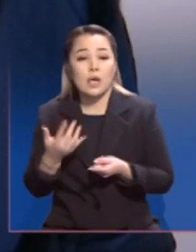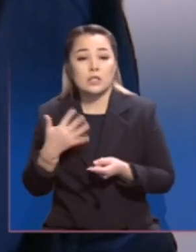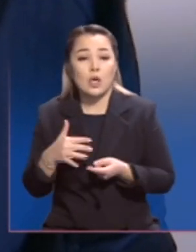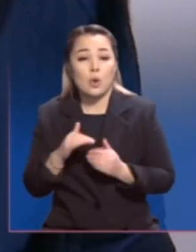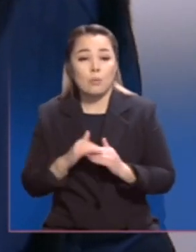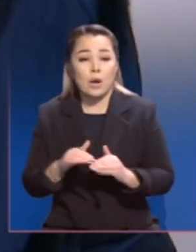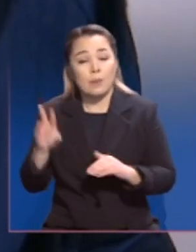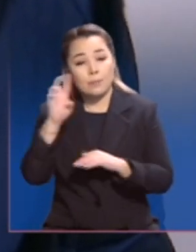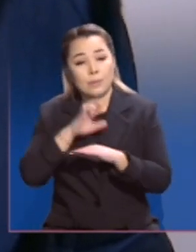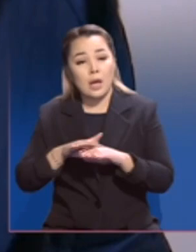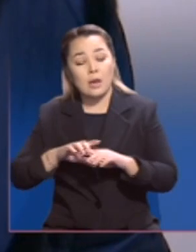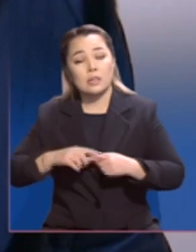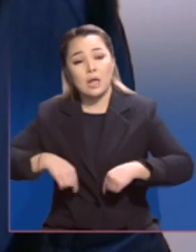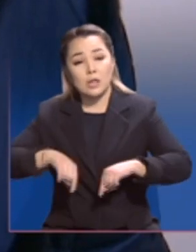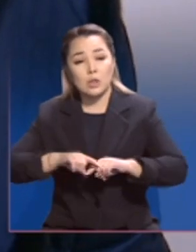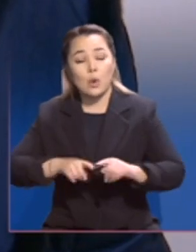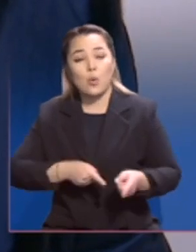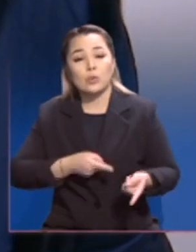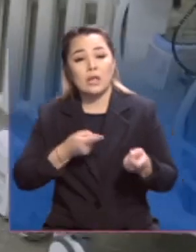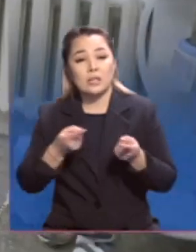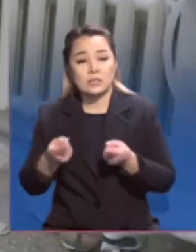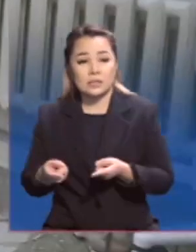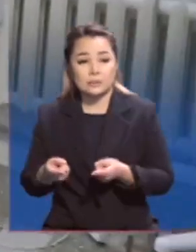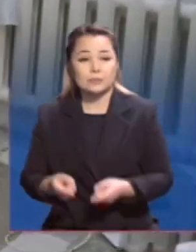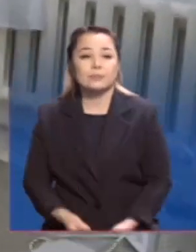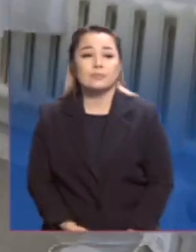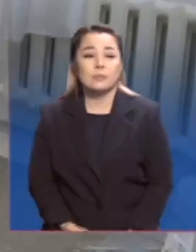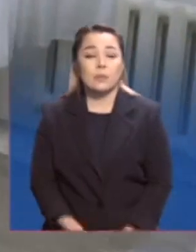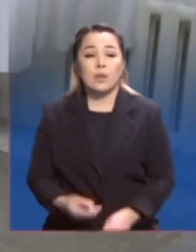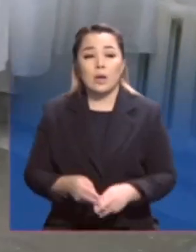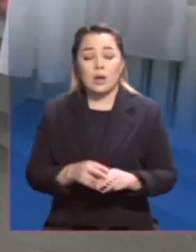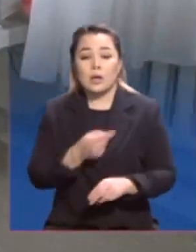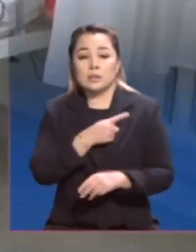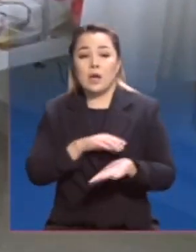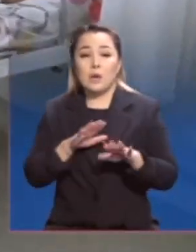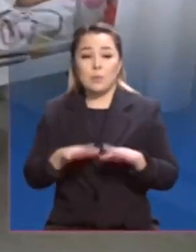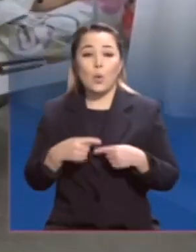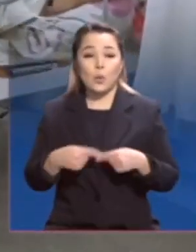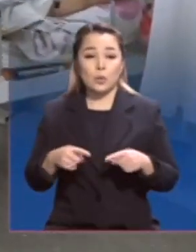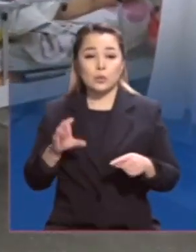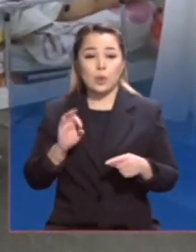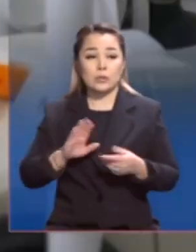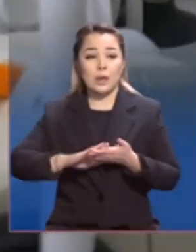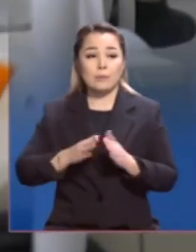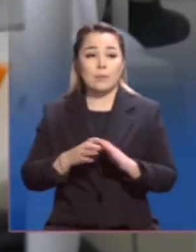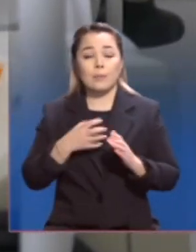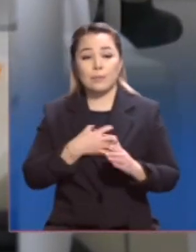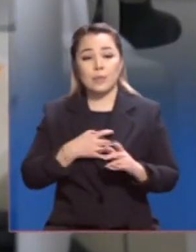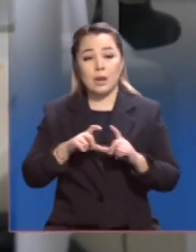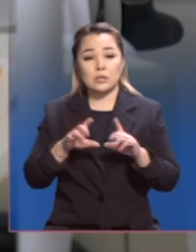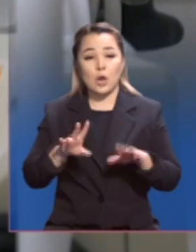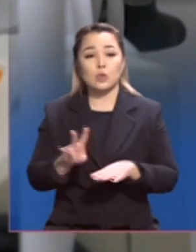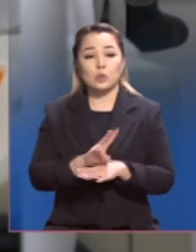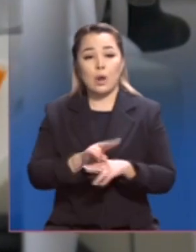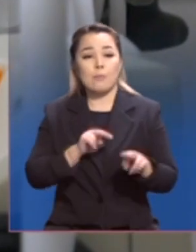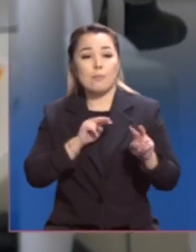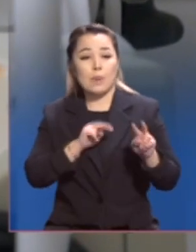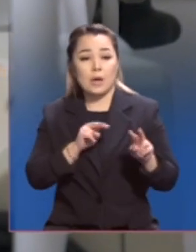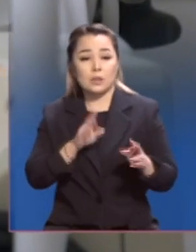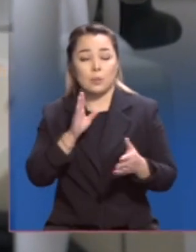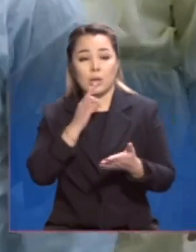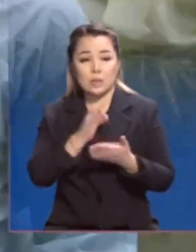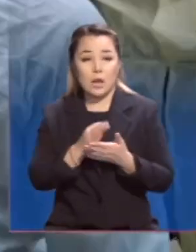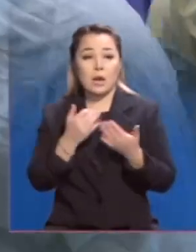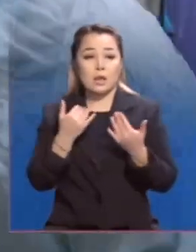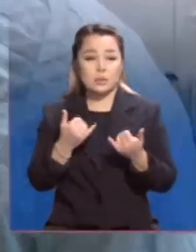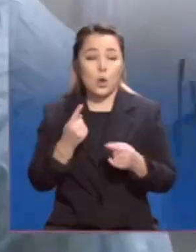сондағы мемлекеттік мекемеге орналастырдық. Сондай-ақ аурухана мен өзге де әлеуметтік маңызы бар нысандар түні бойы бақылауда болады.